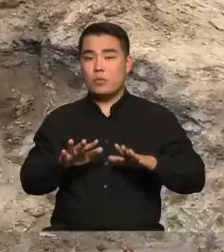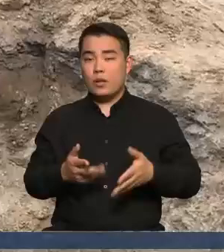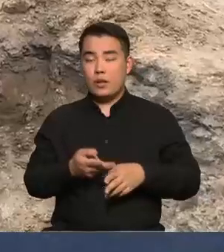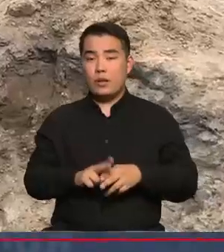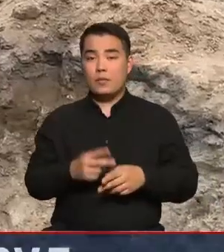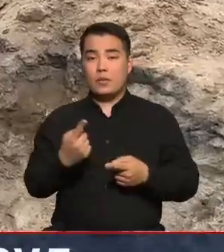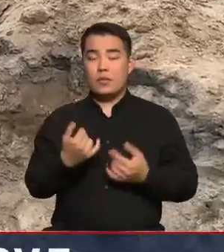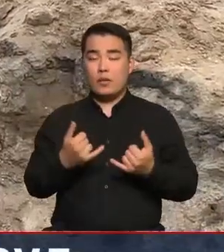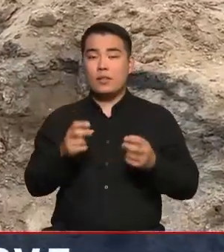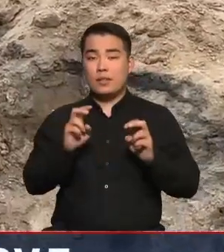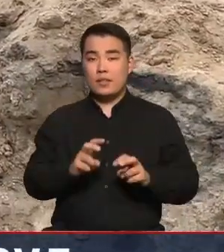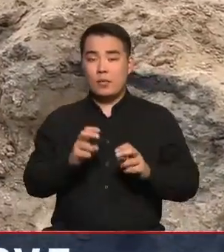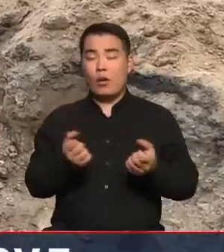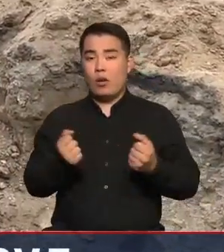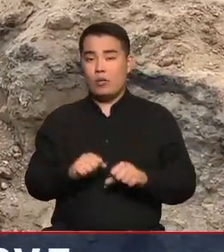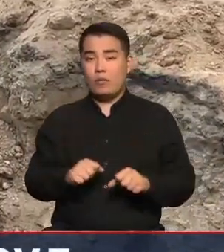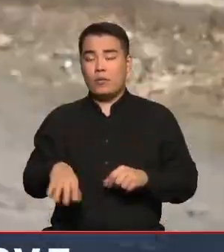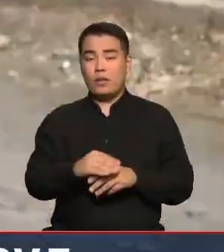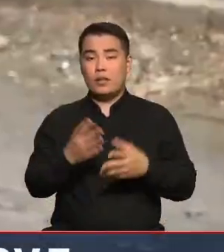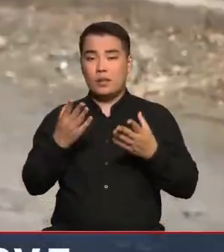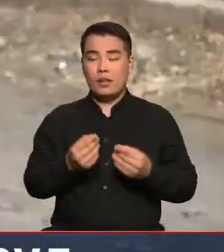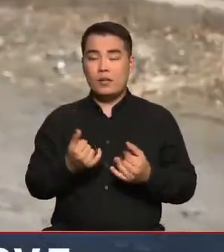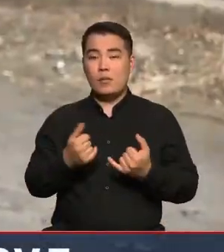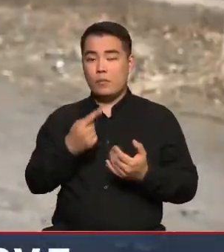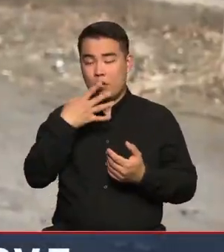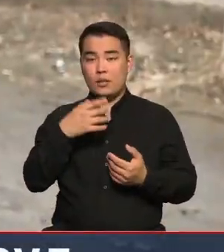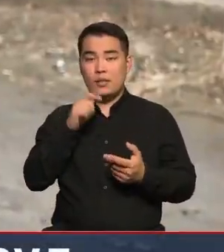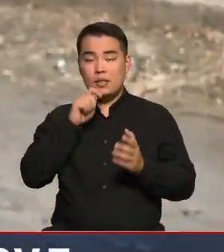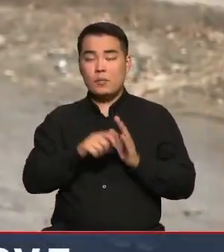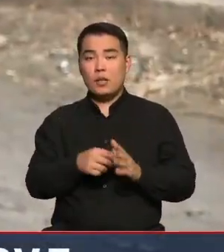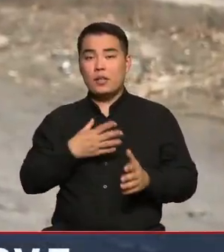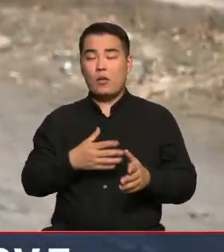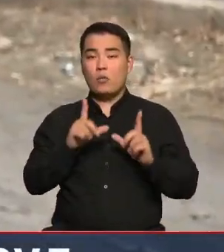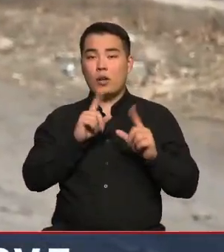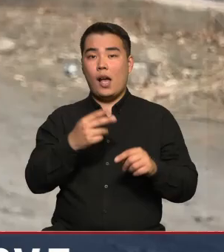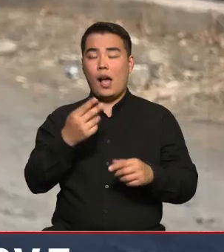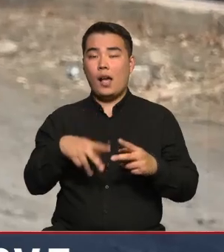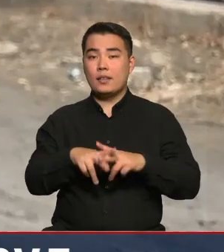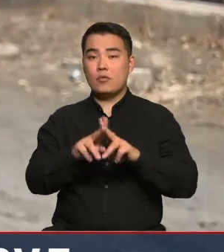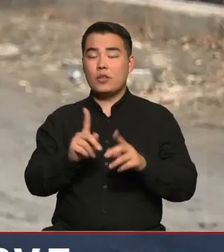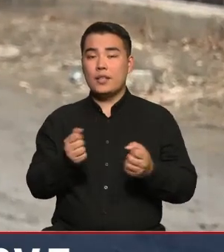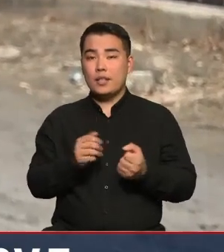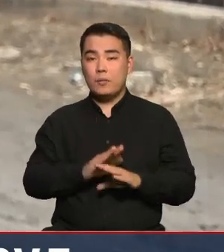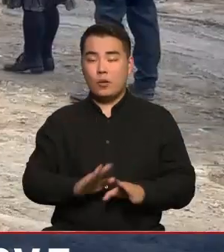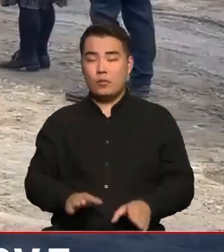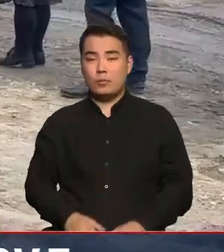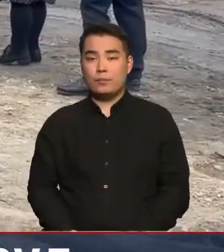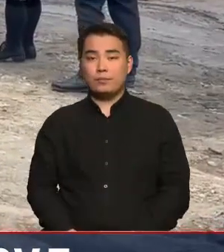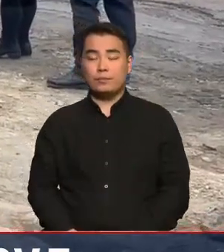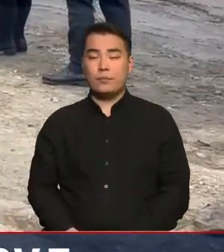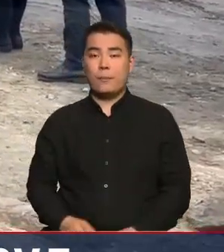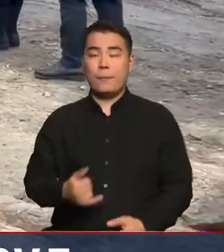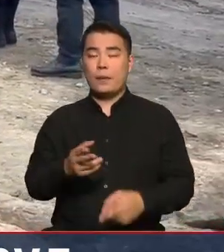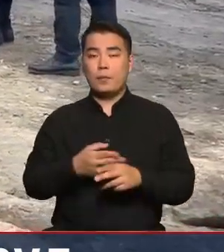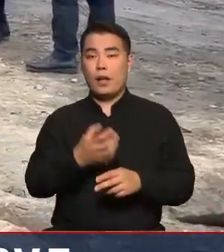сегодня сидим в таком холоде весь день прошлую зиму я к сыну уехала в Астану чтобы тут не мёрзнуть без